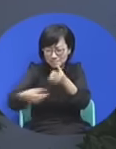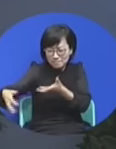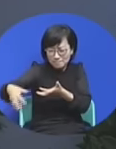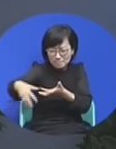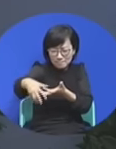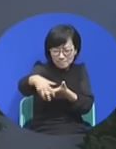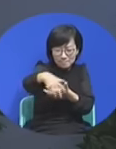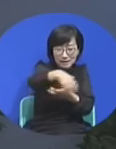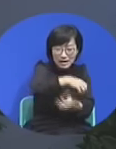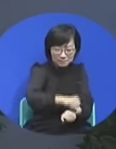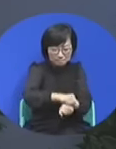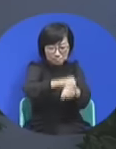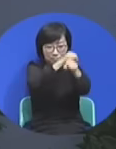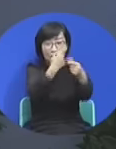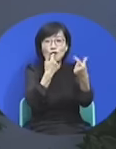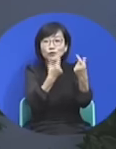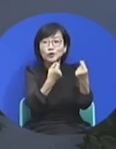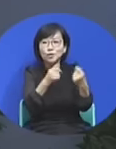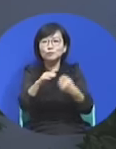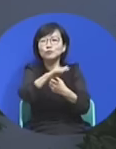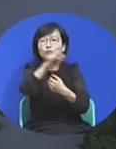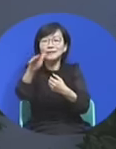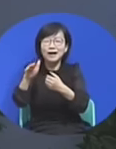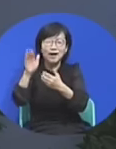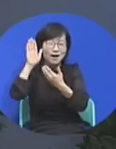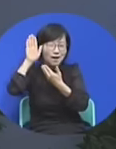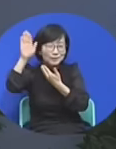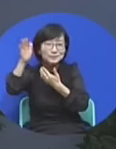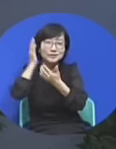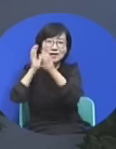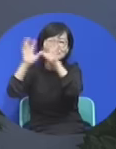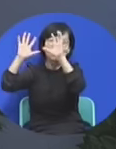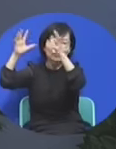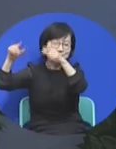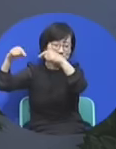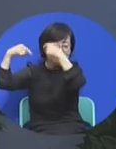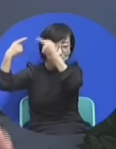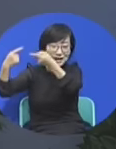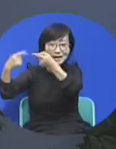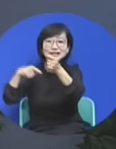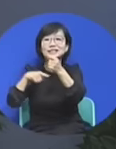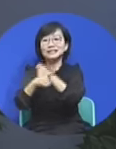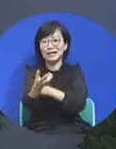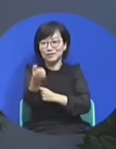we, just like these rich crops, will be gathered and we will go to heaven in the future. 그래서